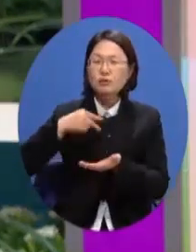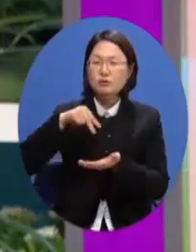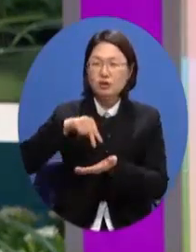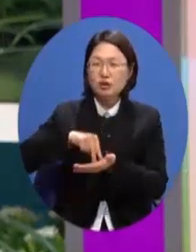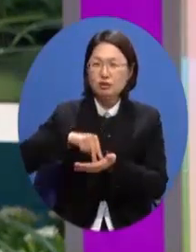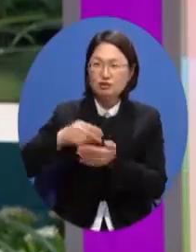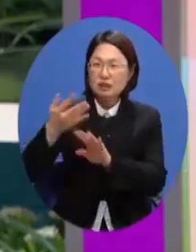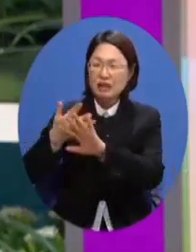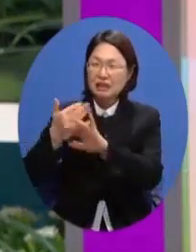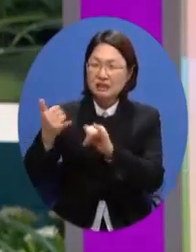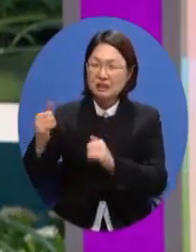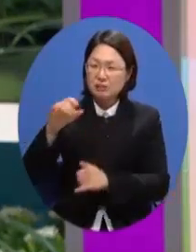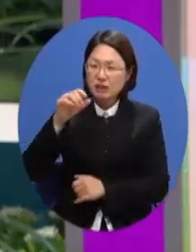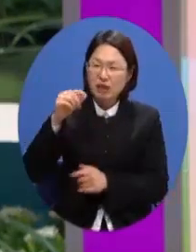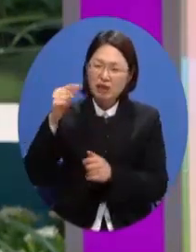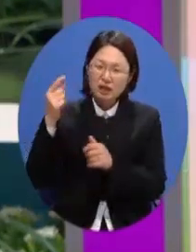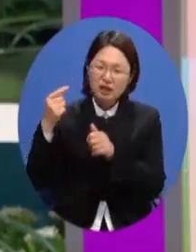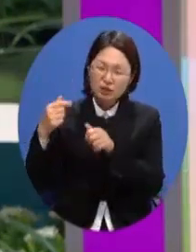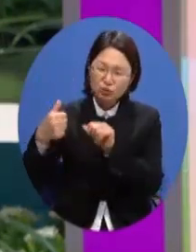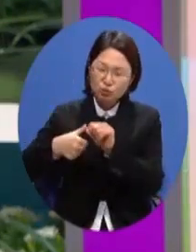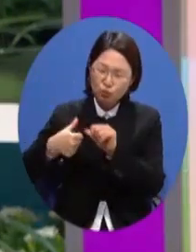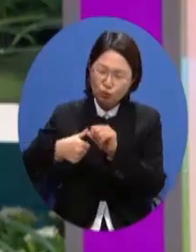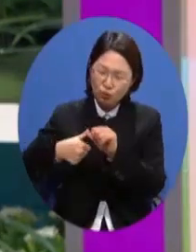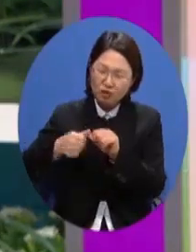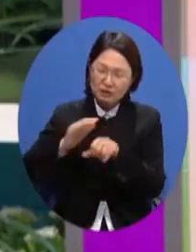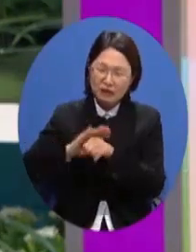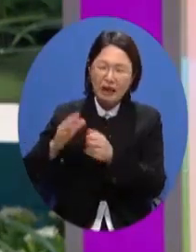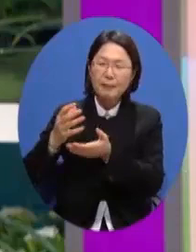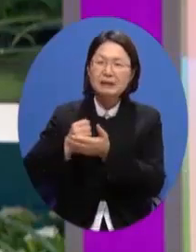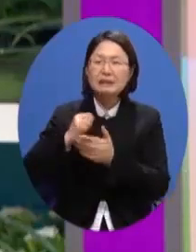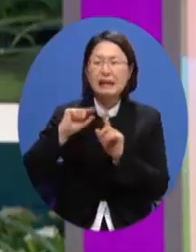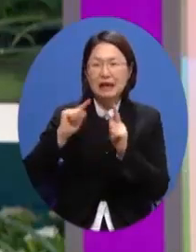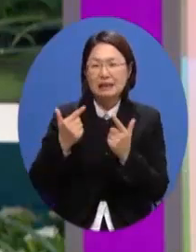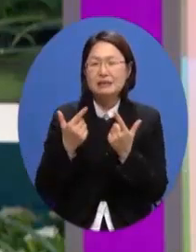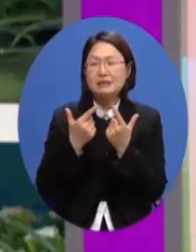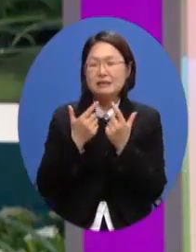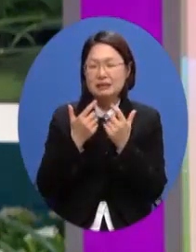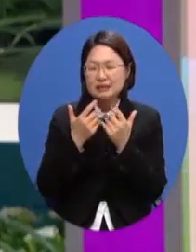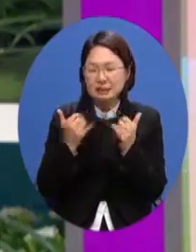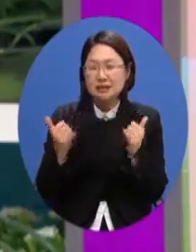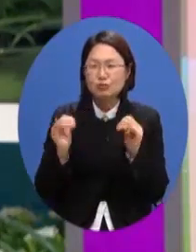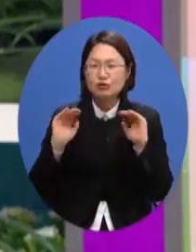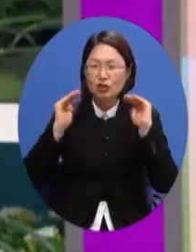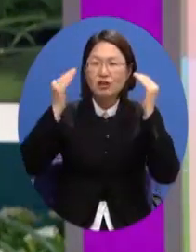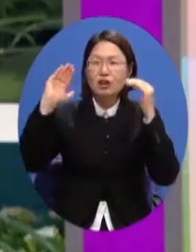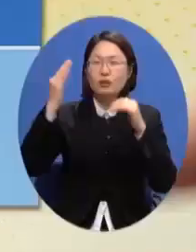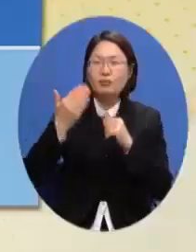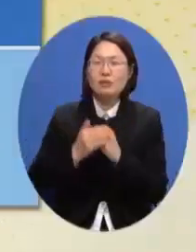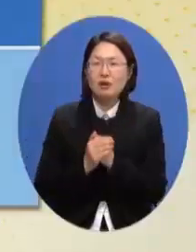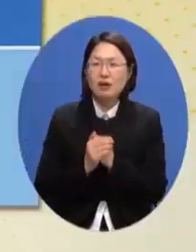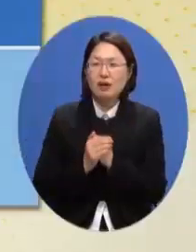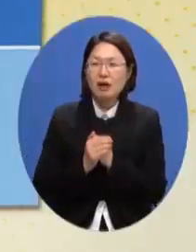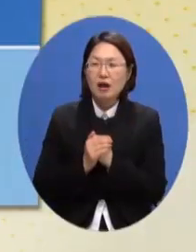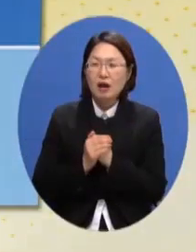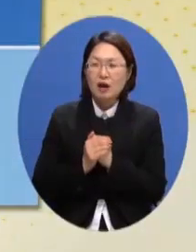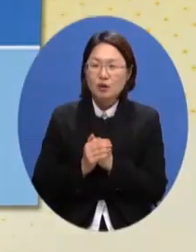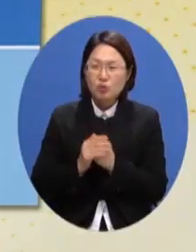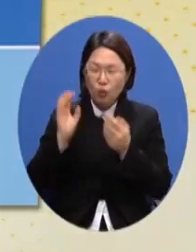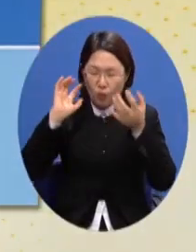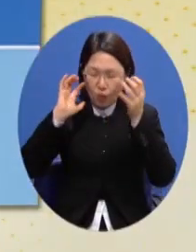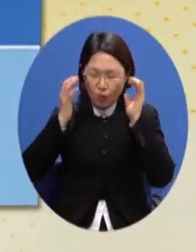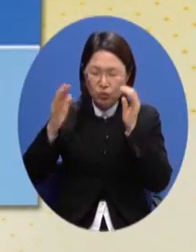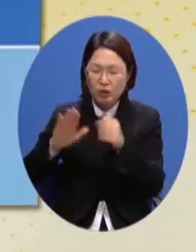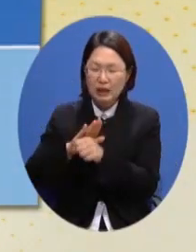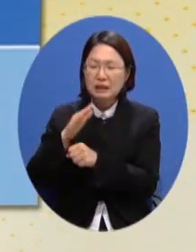다른 사람의 조언을 별로 받아들이지 않는 그런 사람으로 성장을 하는 거고요. 혼돈 해착 가장